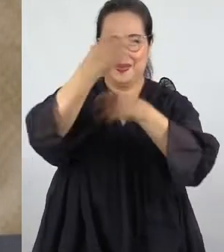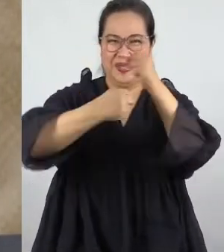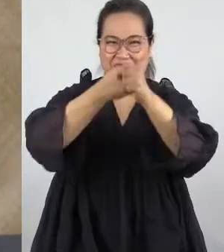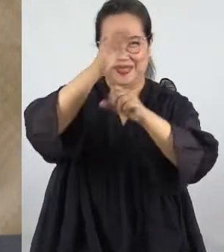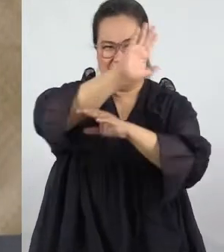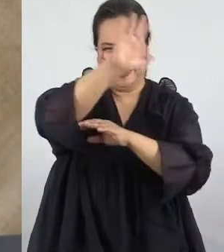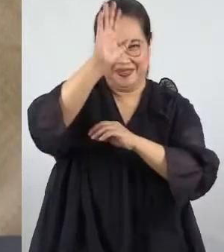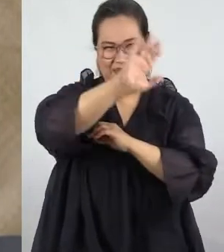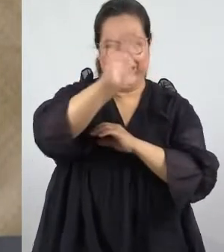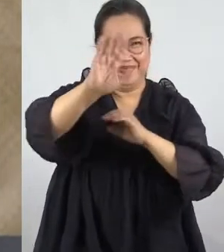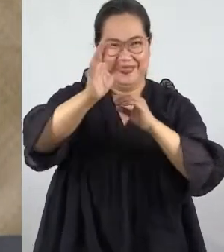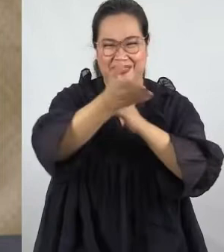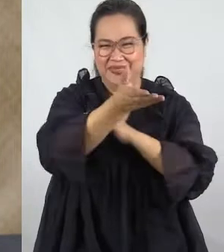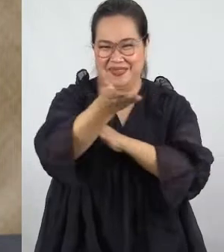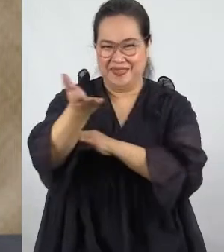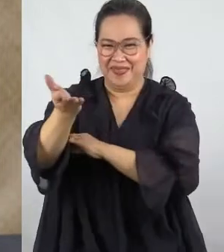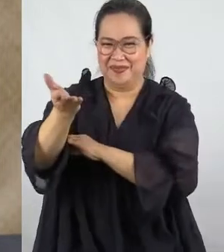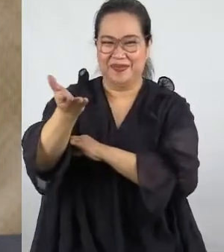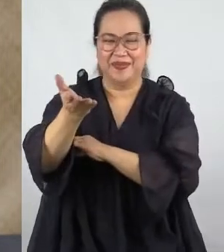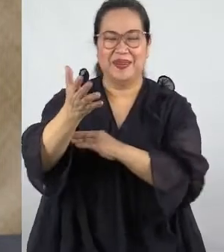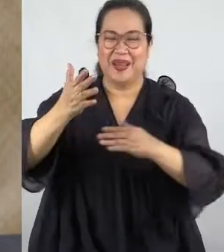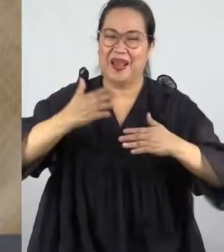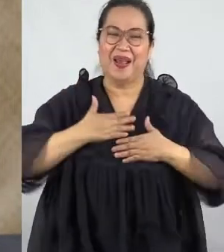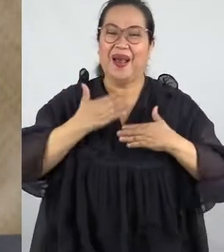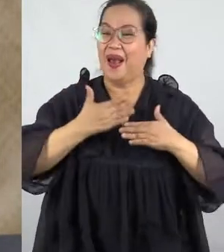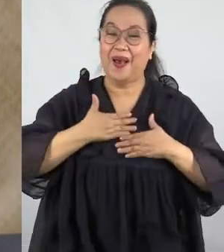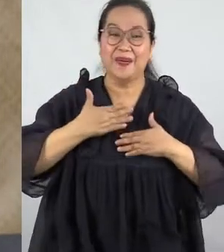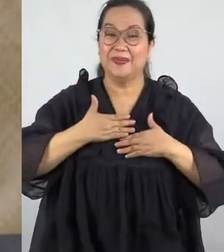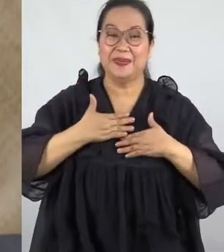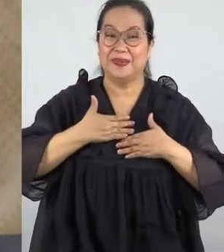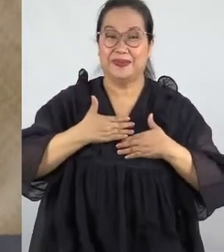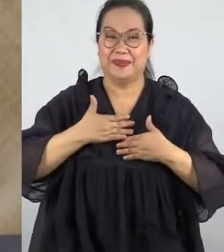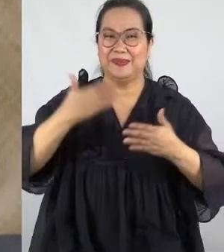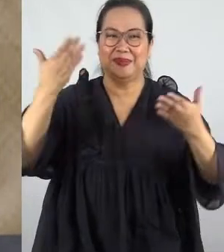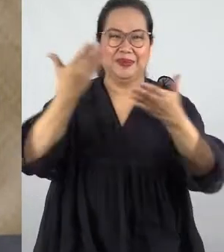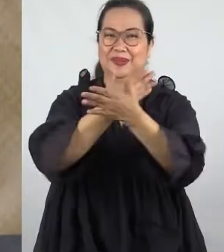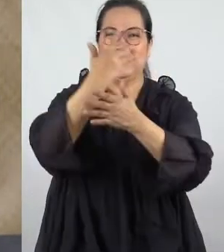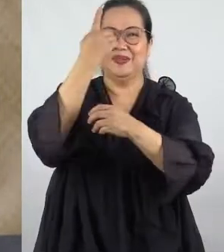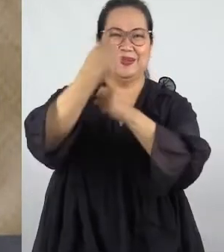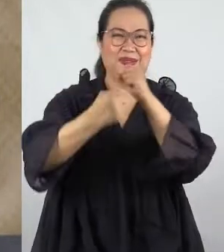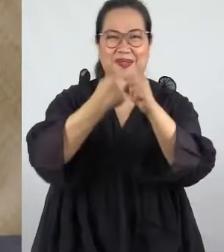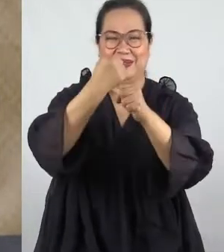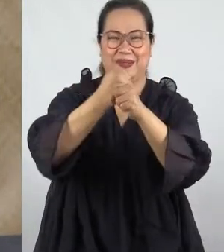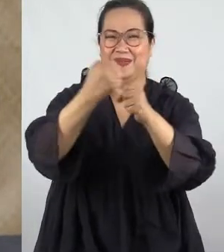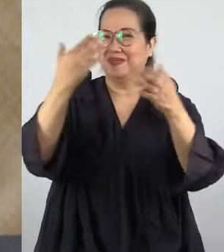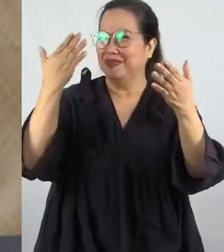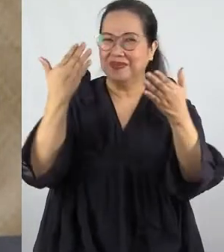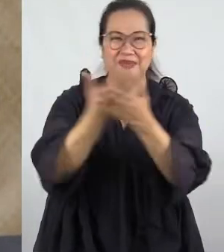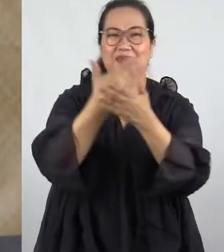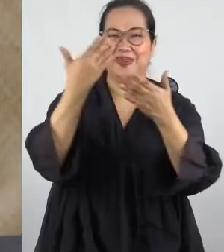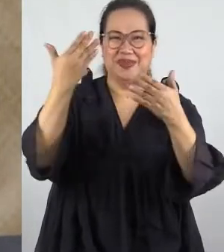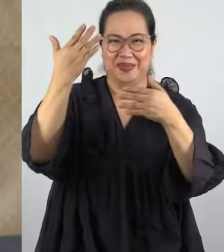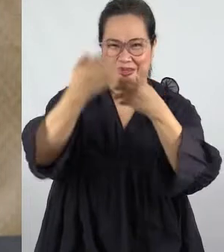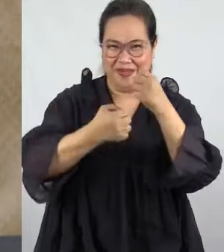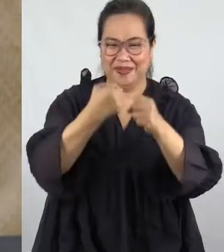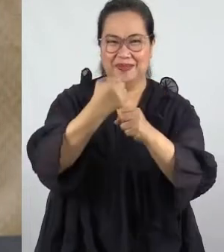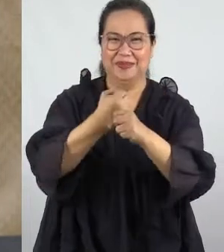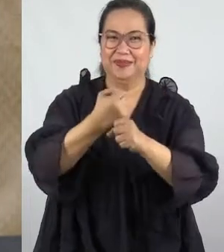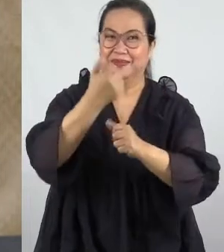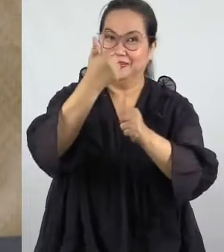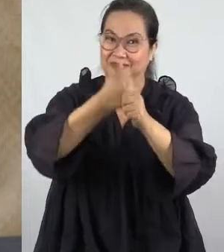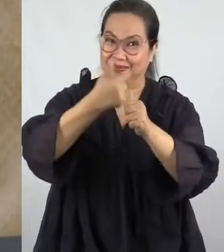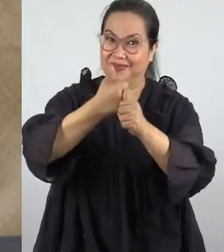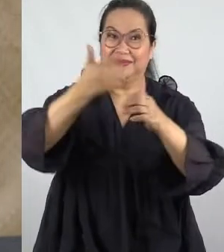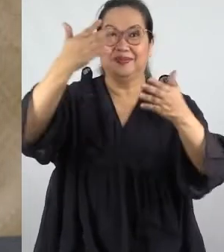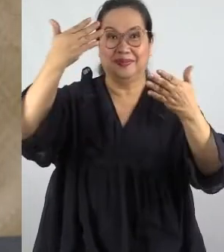lahat. No, isang maligayang bagong taon na naman. Sa bawat